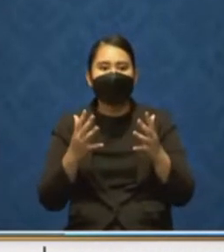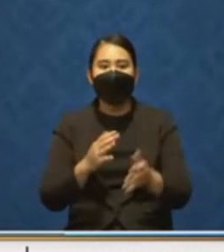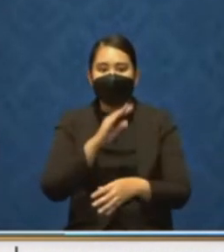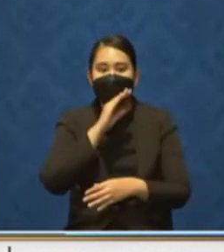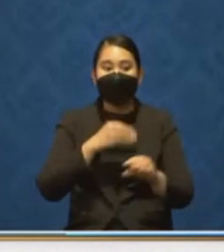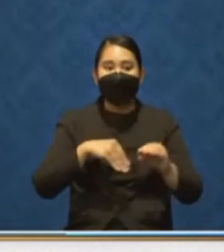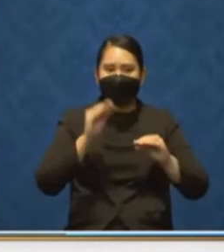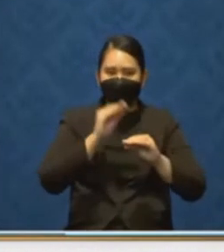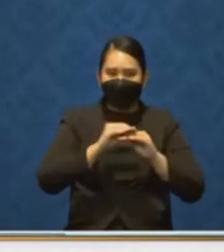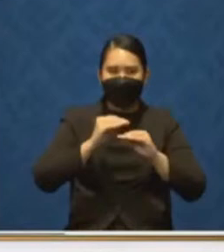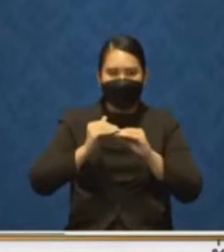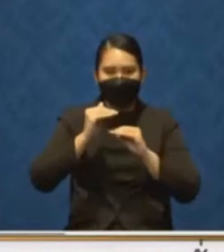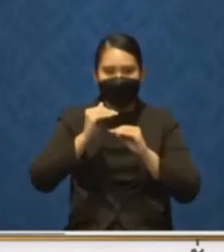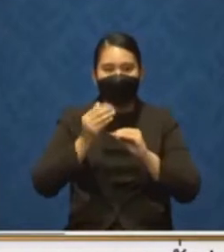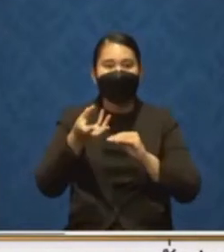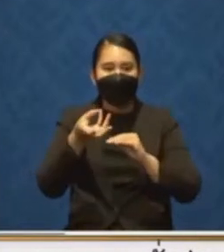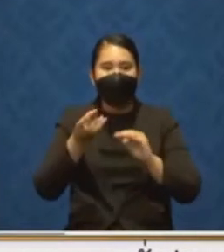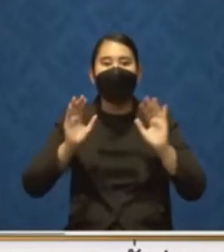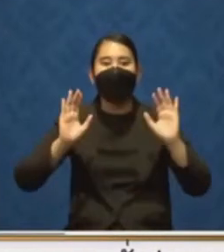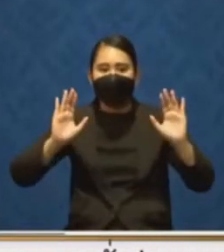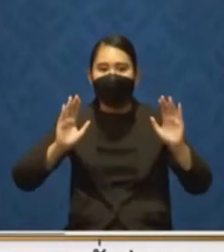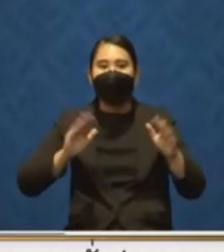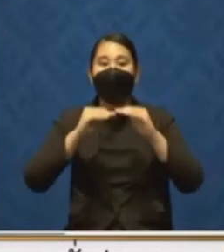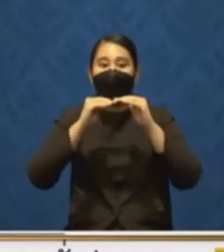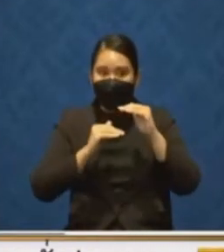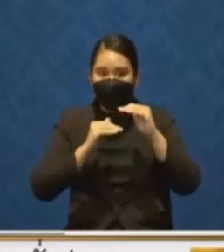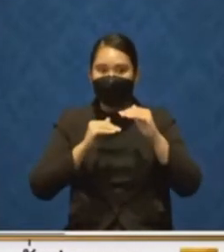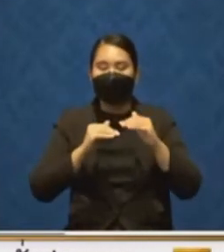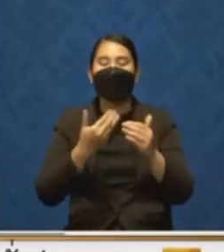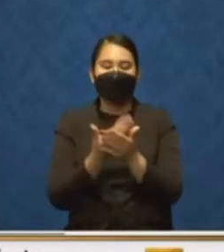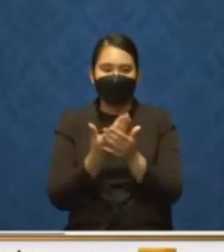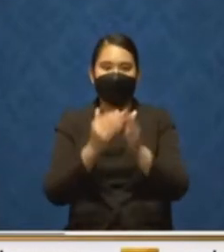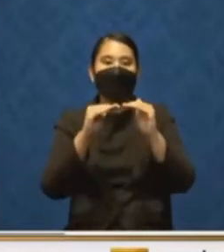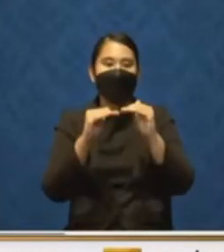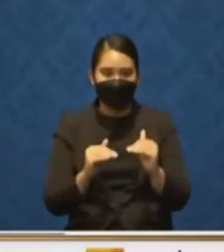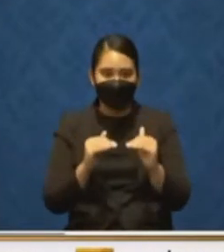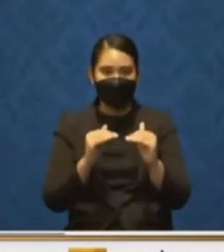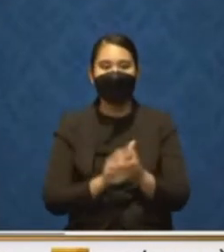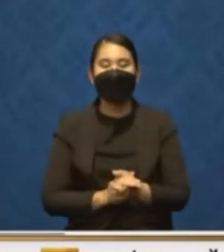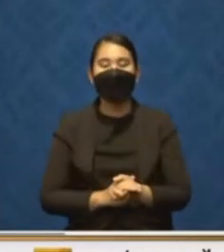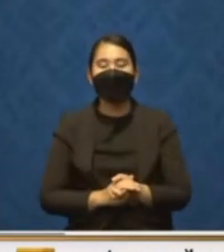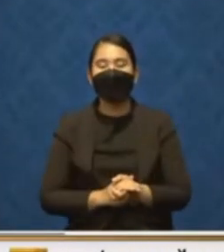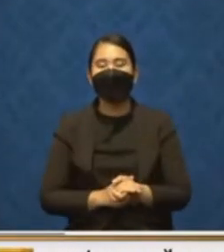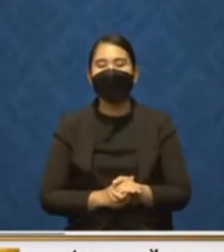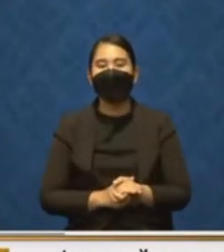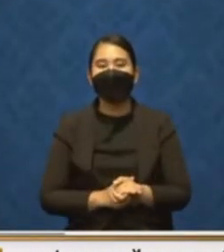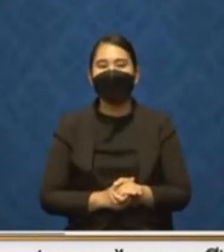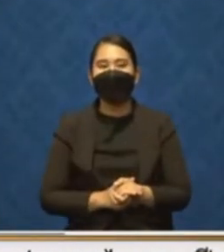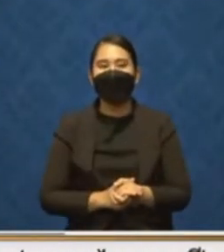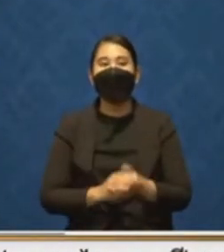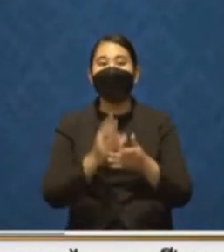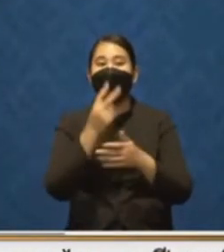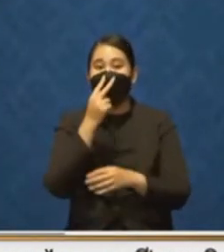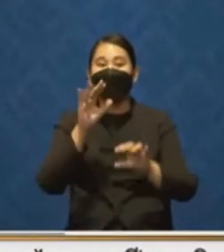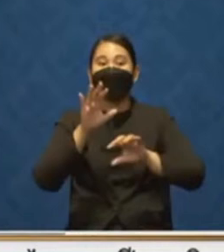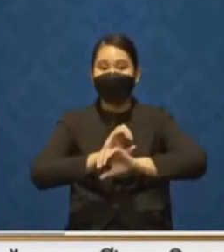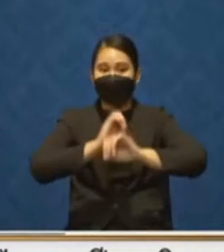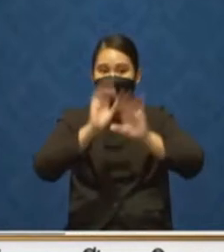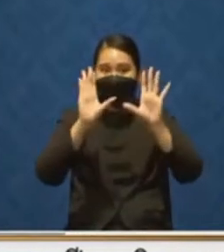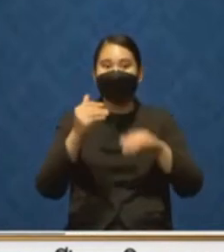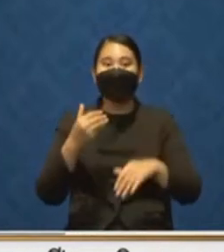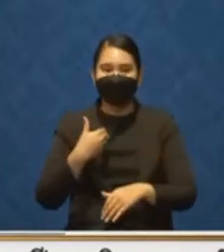ต้องขึ้นน้อยที่สุดสีเล็บเมื่อไหร่กลับราคาลงมาก็มีผลรูปธรรมเกิดขึ้นครับ